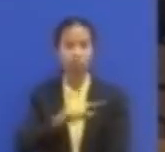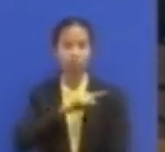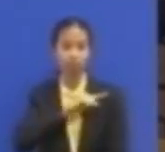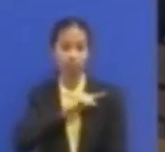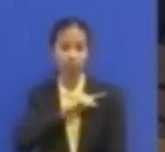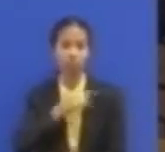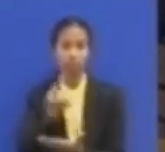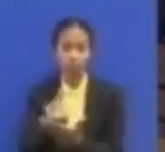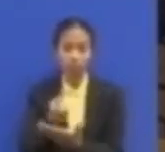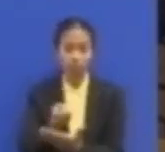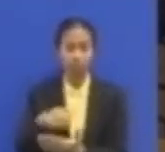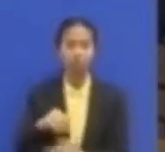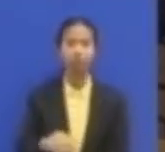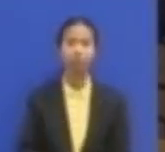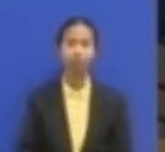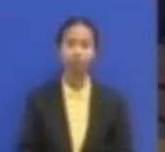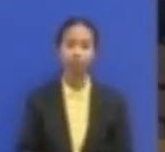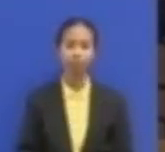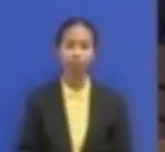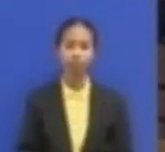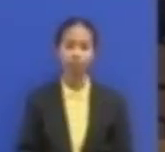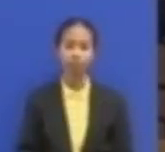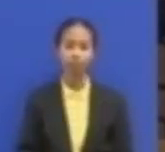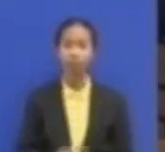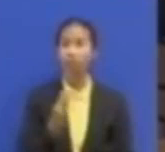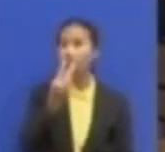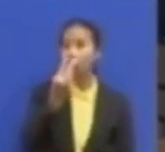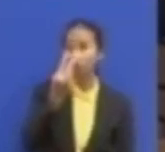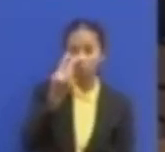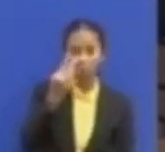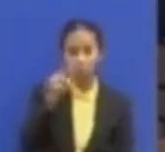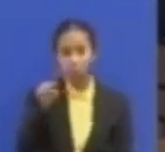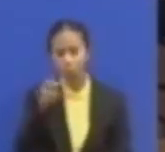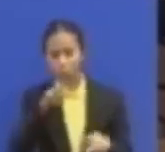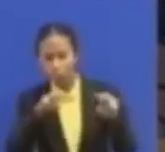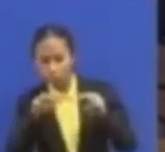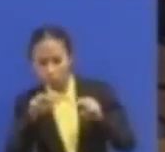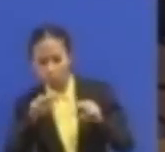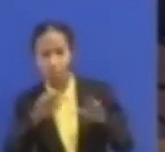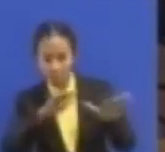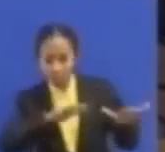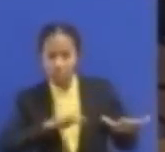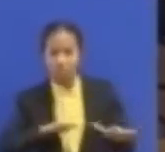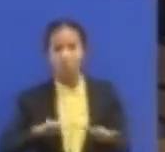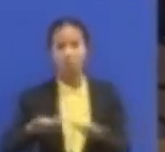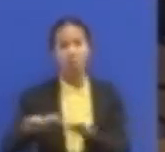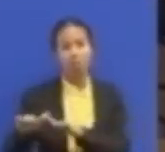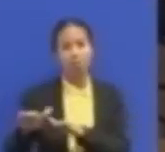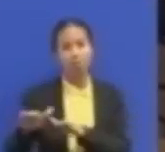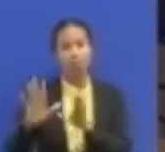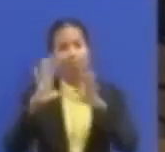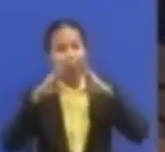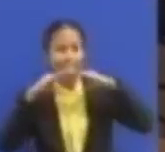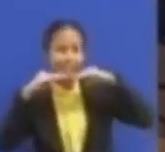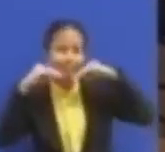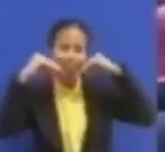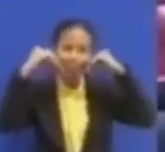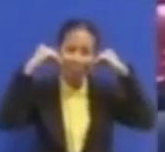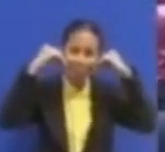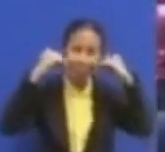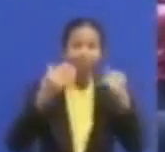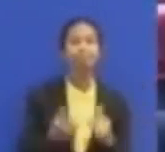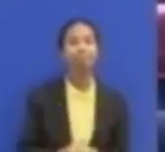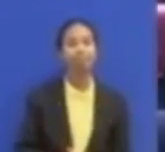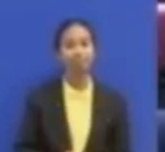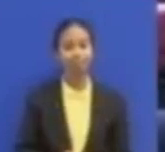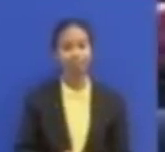ในวันนี้ดูพร้อมหน้าพร้อมตาหน้ายิ้มแย้มแจ่มใสกันทุกคน